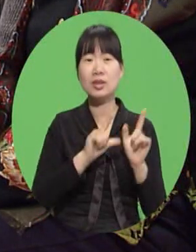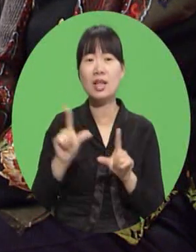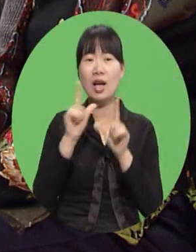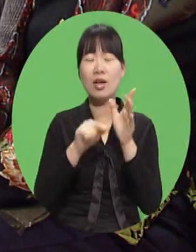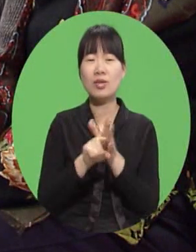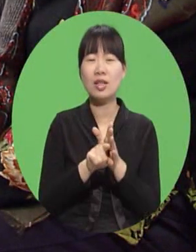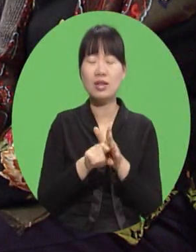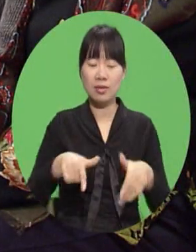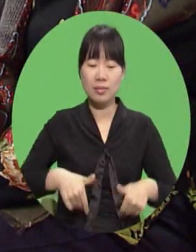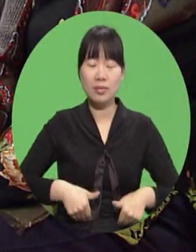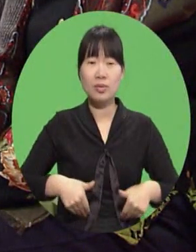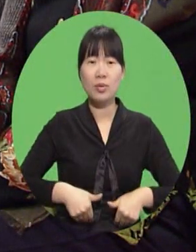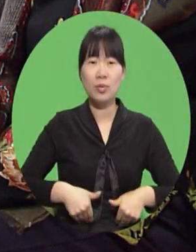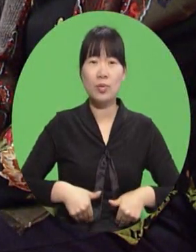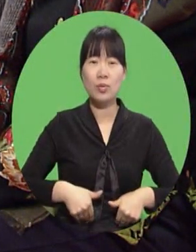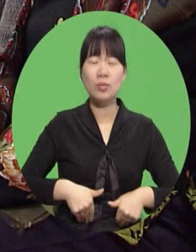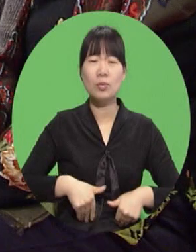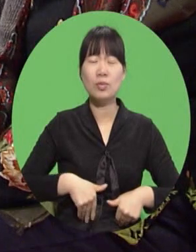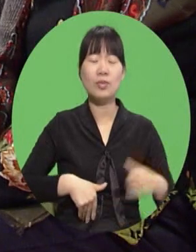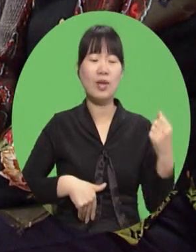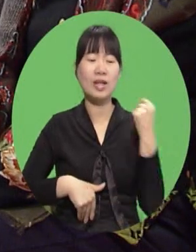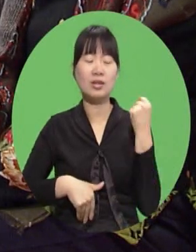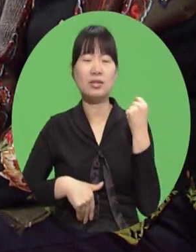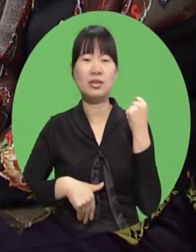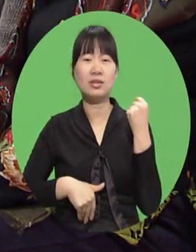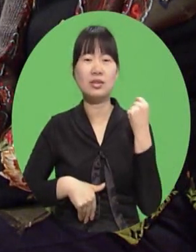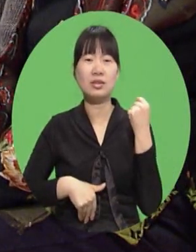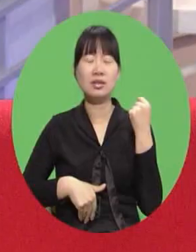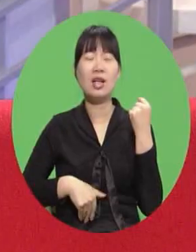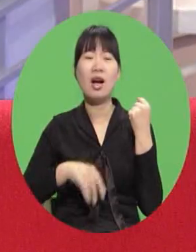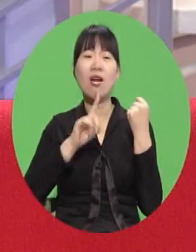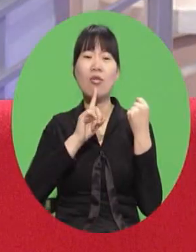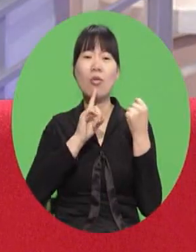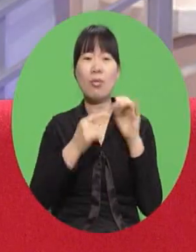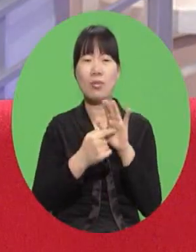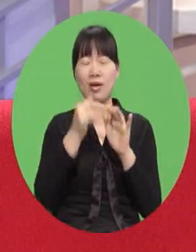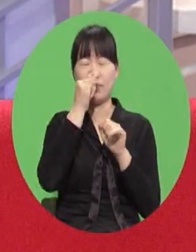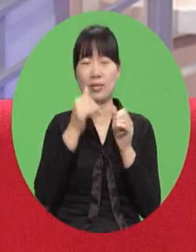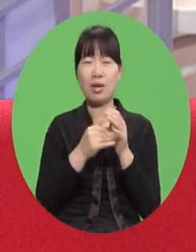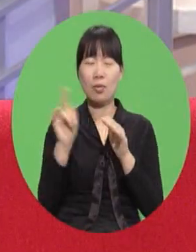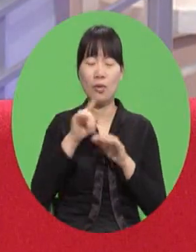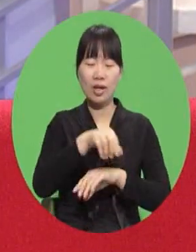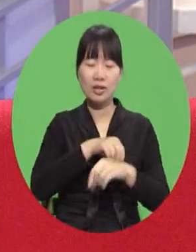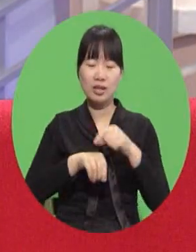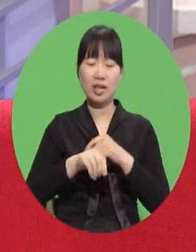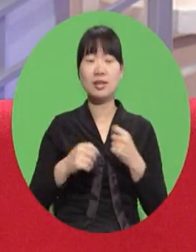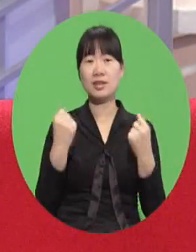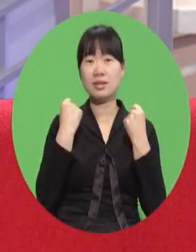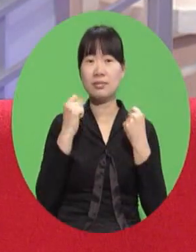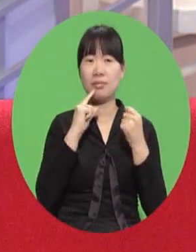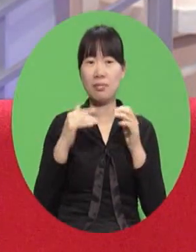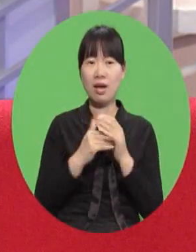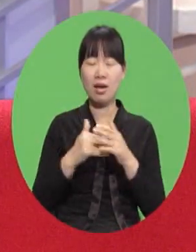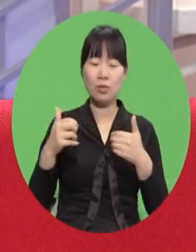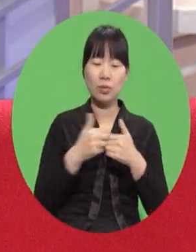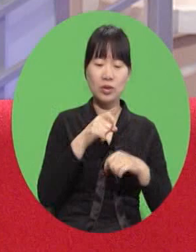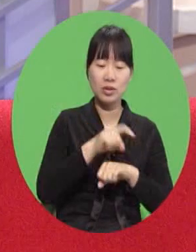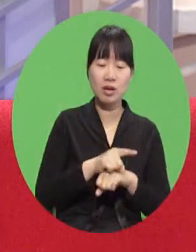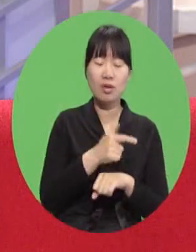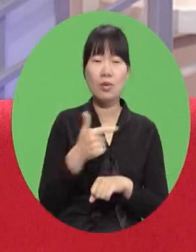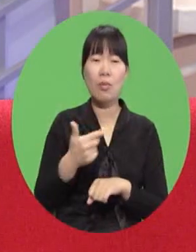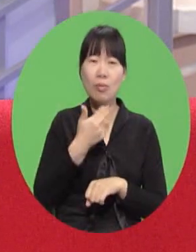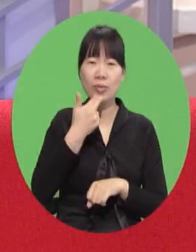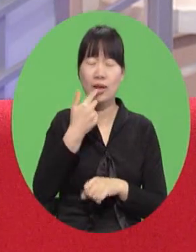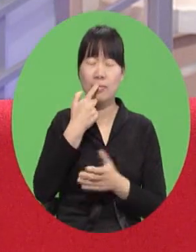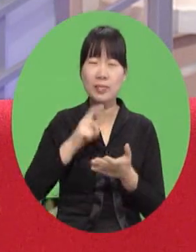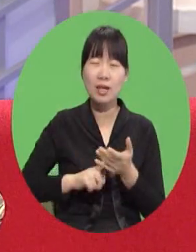살아나가기 위해서 필요한 에너지원, 동력이다라고 표현을 뭔가를 해요. 뭔가를 개척해 나가는 힘. 그렇죠. 그러니까 이 공격성이 너무 없으면